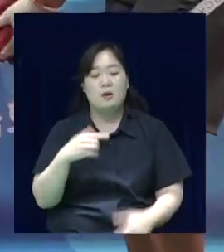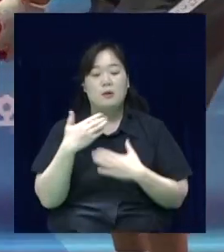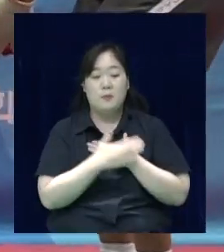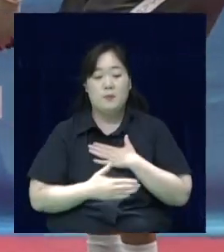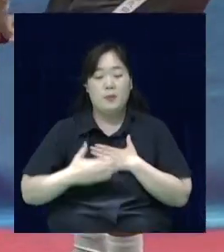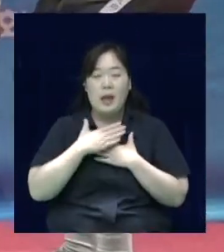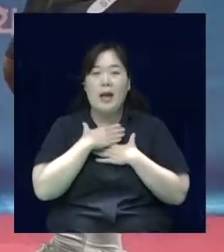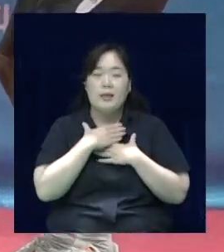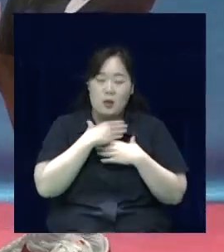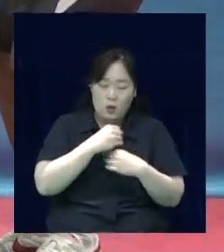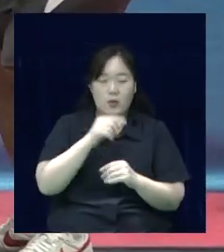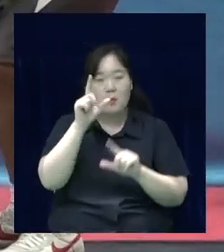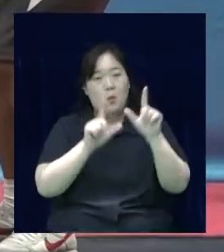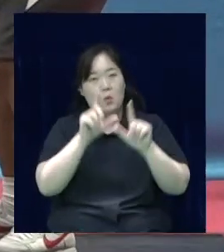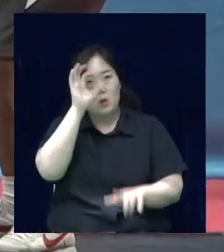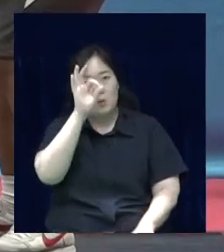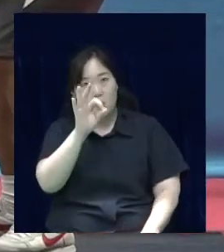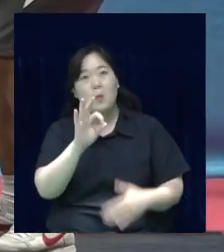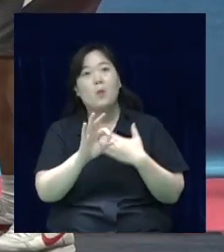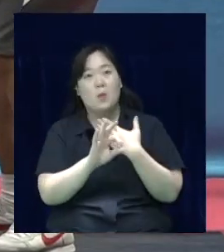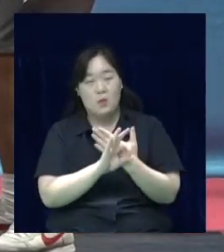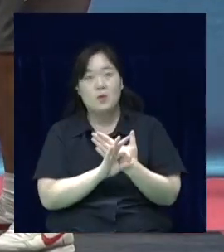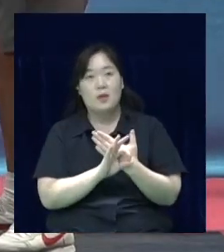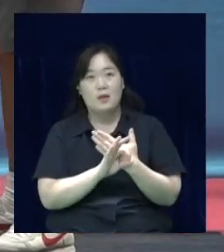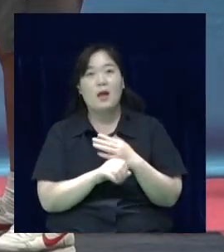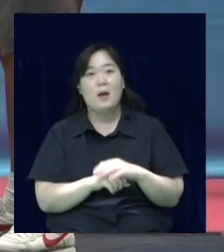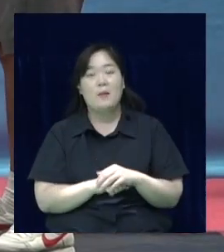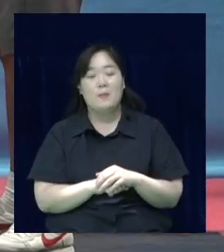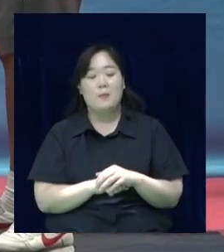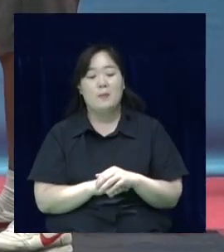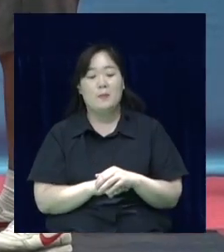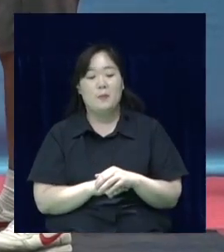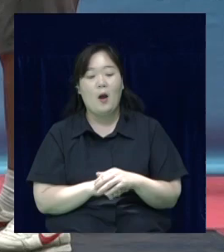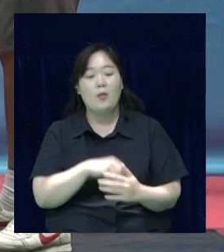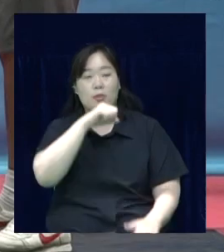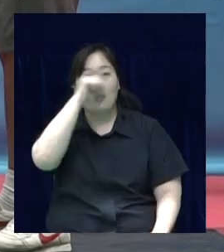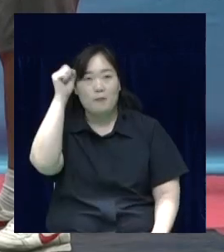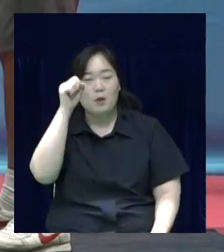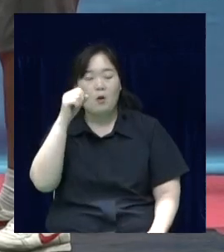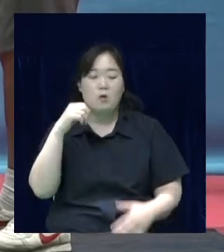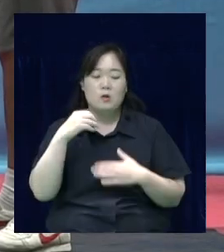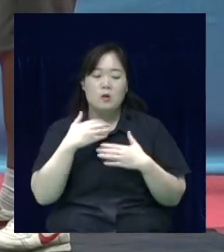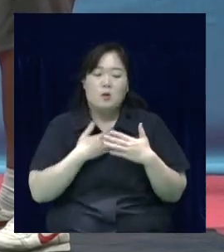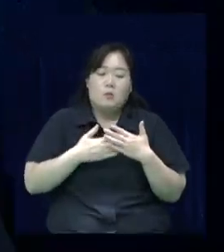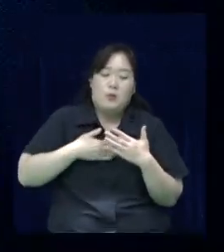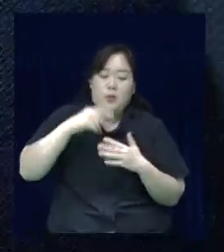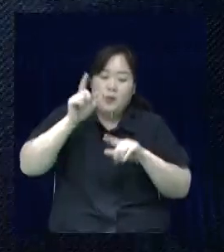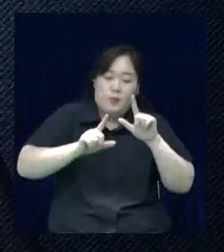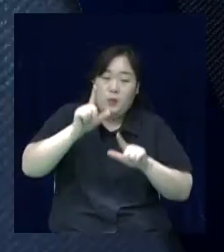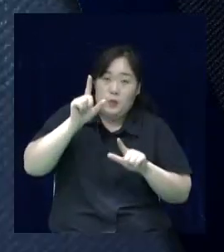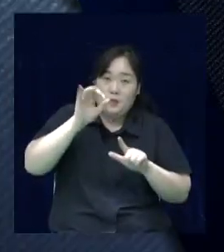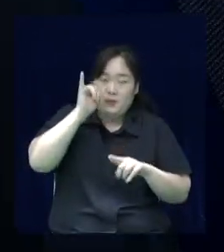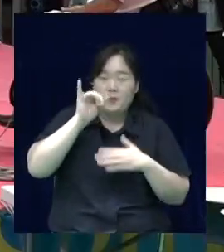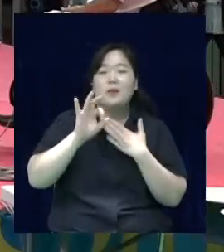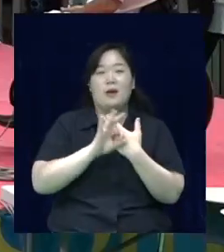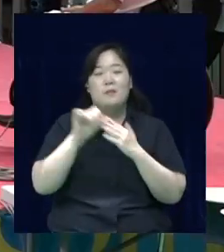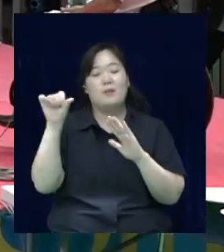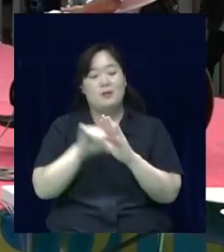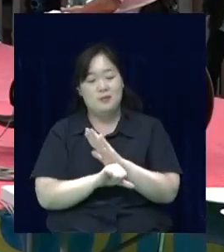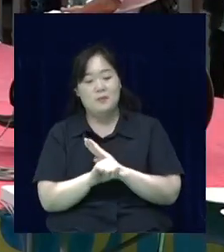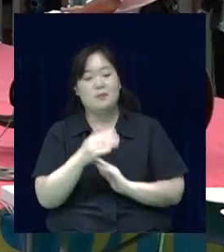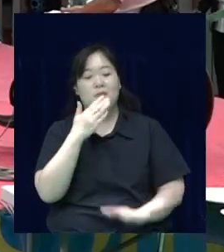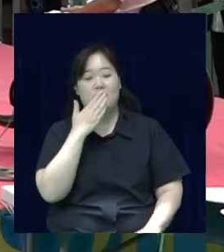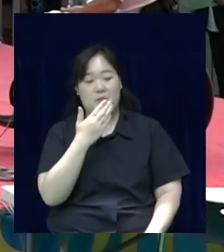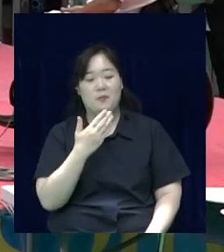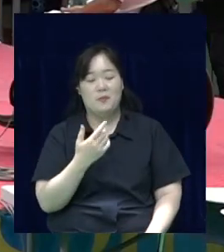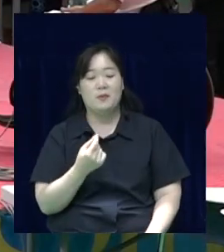안정되지 못한 자세가 보인다면 네. 거의 그것은 실패라고 보시면 됩니다. 그렇습니다. 이동명 선수가 지금은 이렇게 좀 잘 보여줬었는데 지금은 좀 두